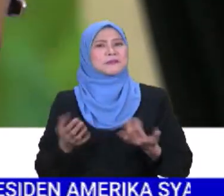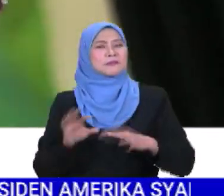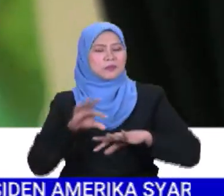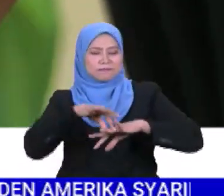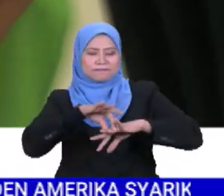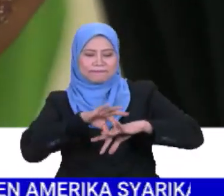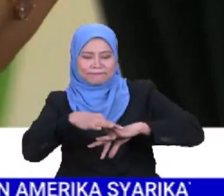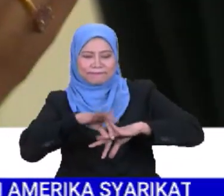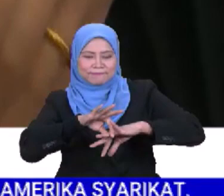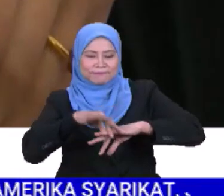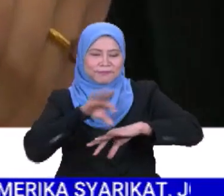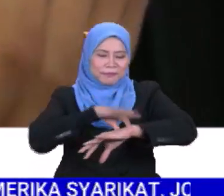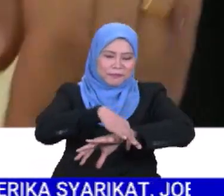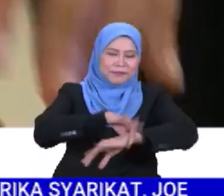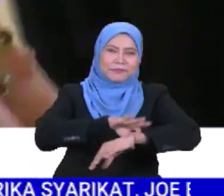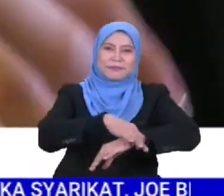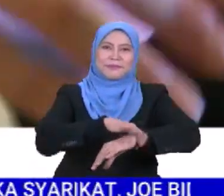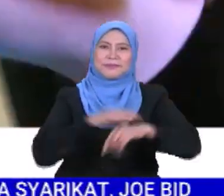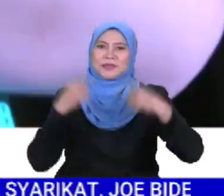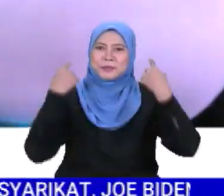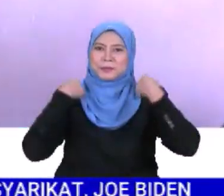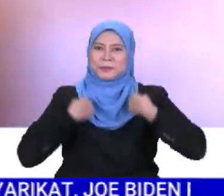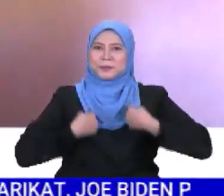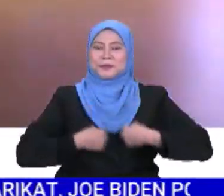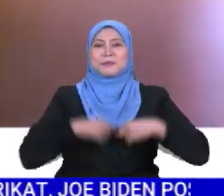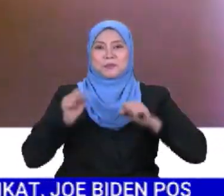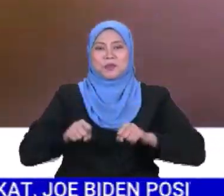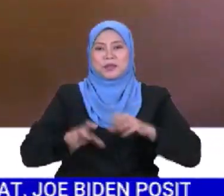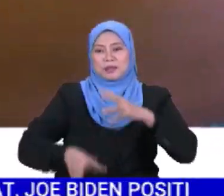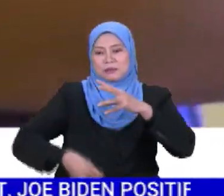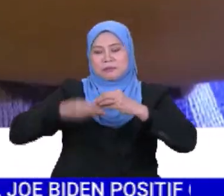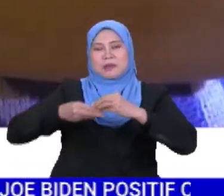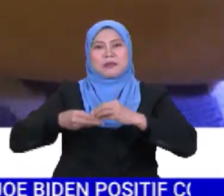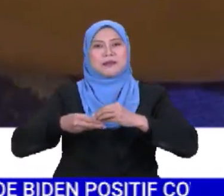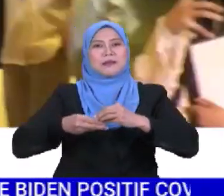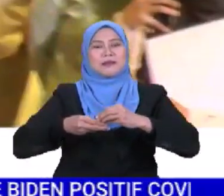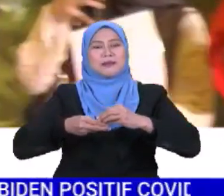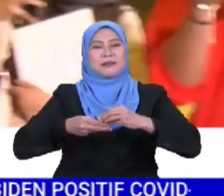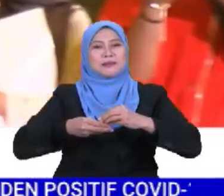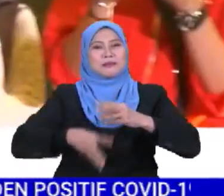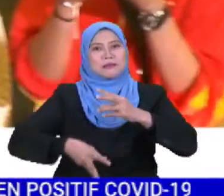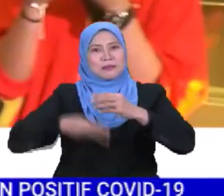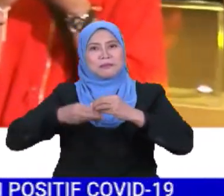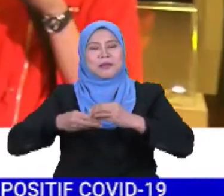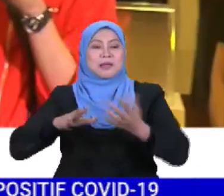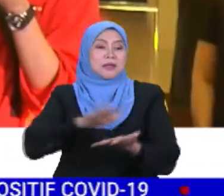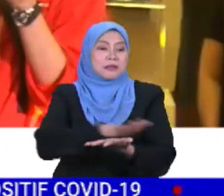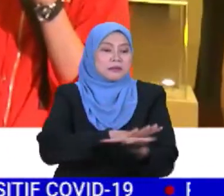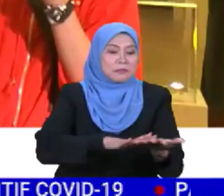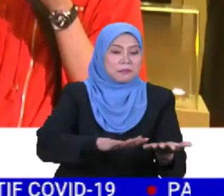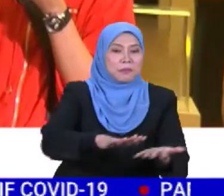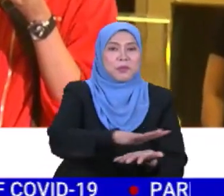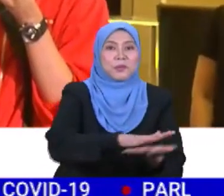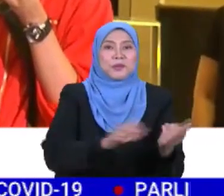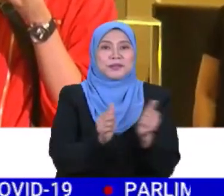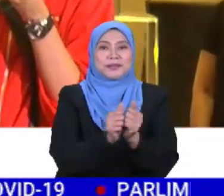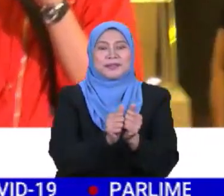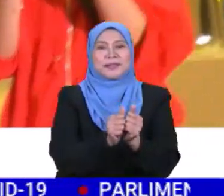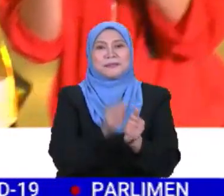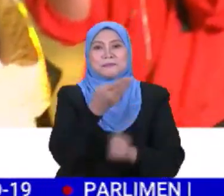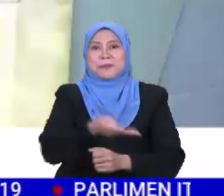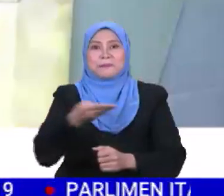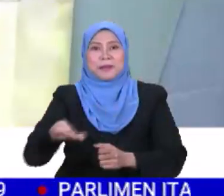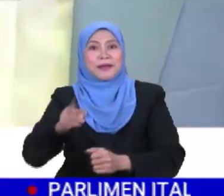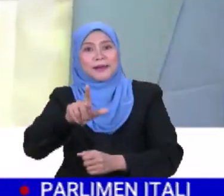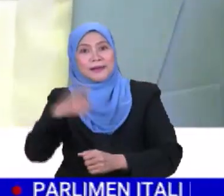jewelry atau aksesori yang kamu boleh tambah dalam koleksi dan untuk boleh campurkan dengan koleksi yang